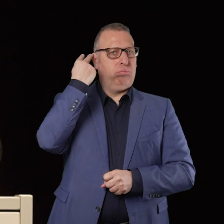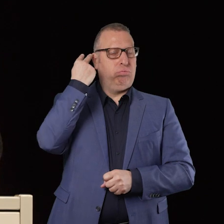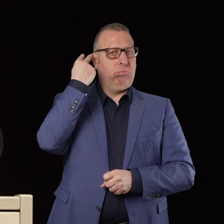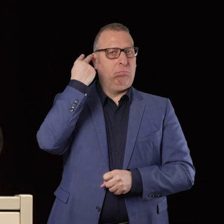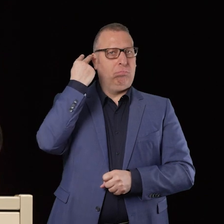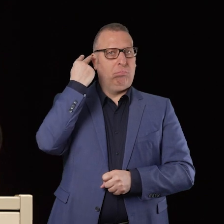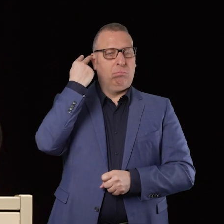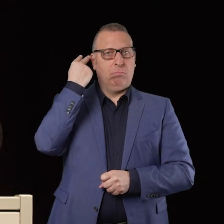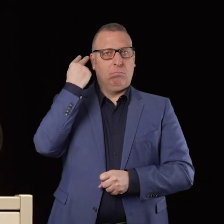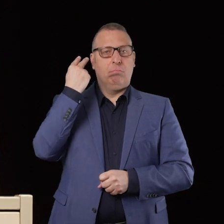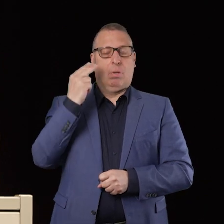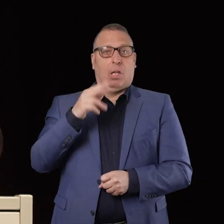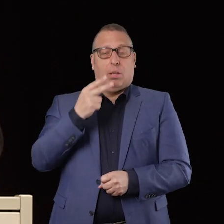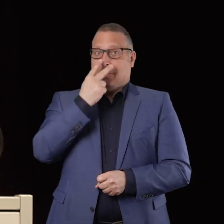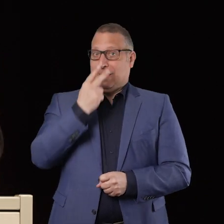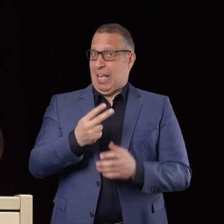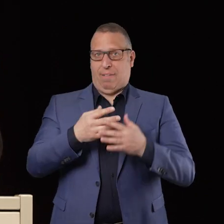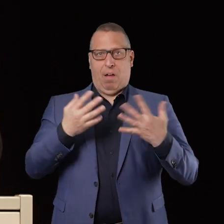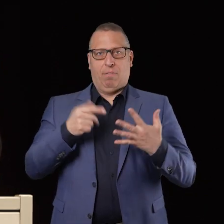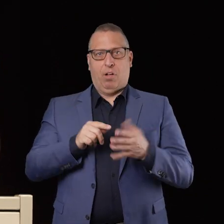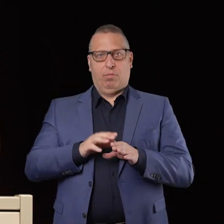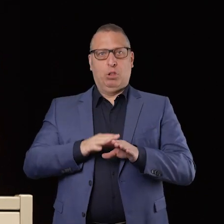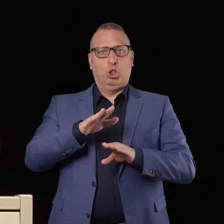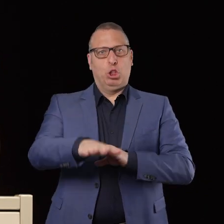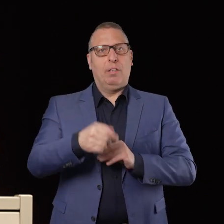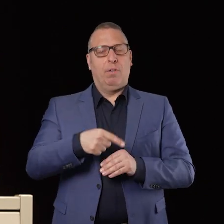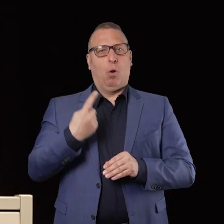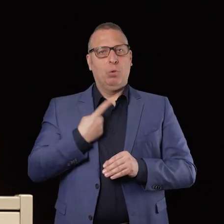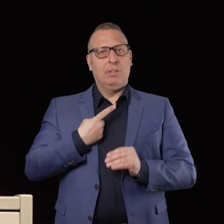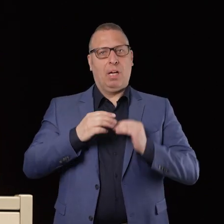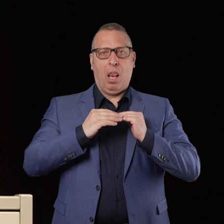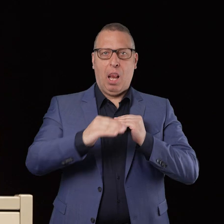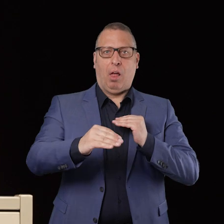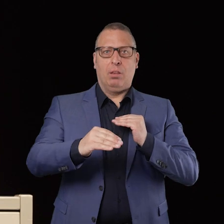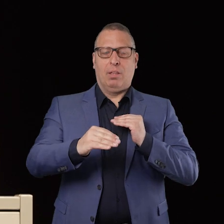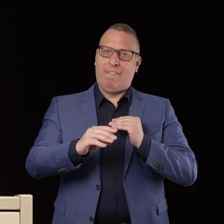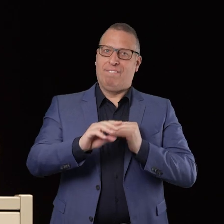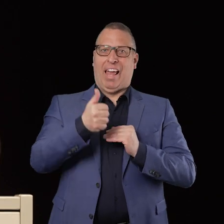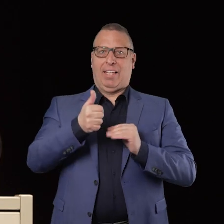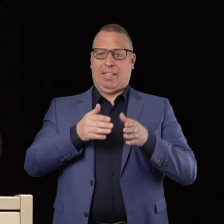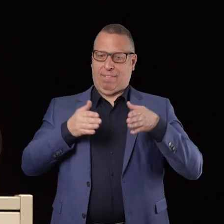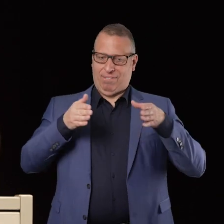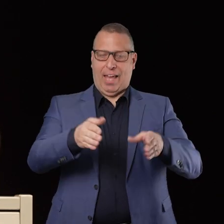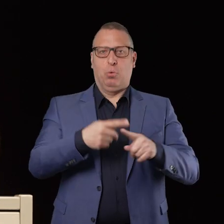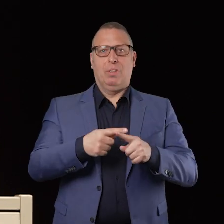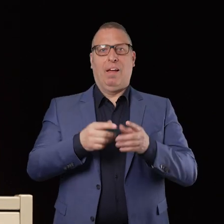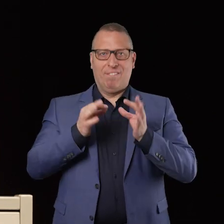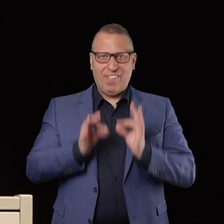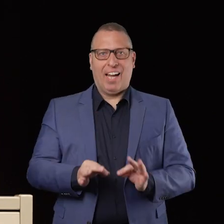lassen, sehen wir, dass dieser Schritt für unser Land wegweisend und